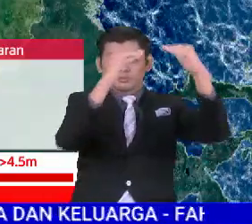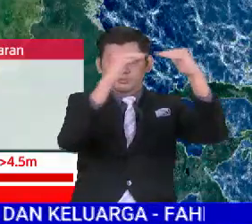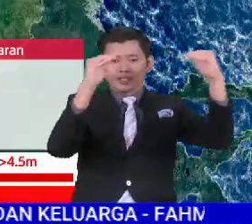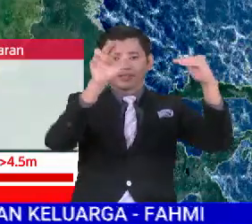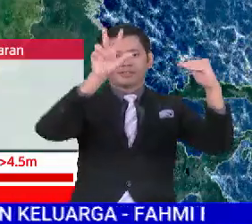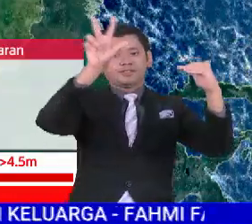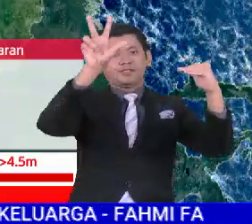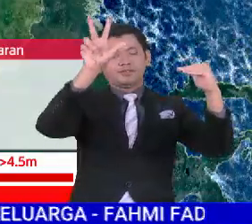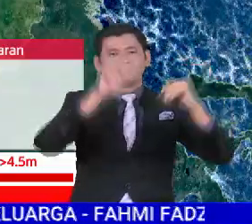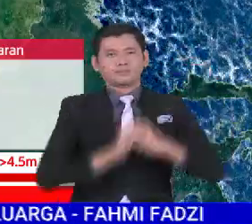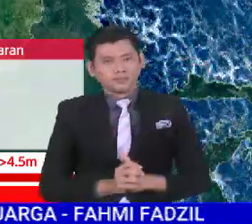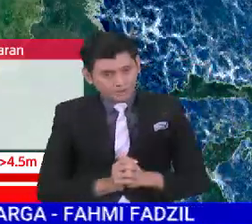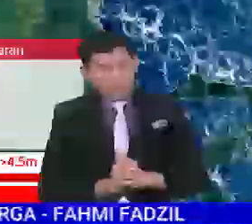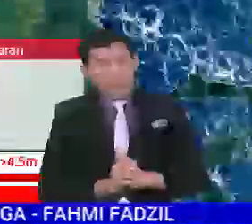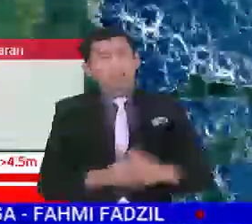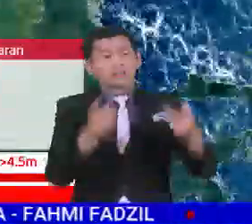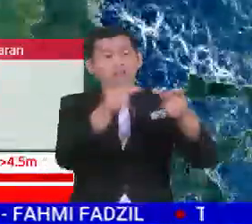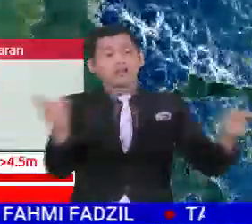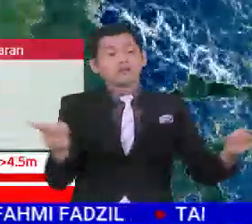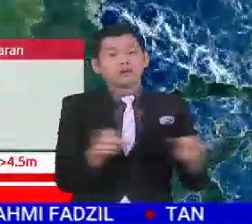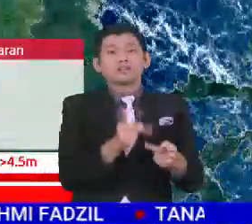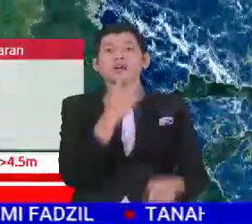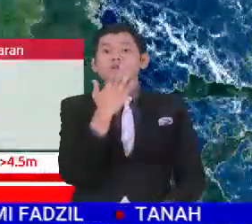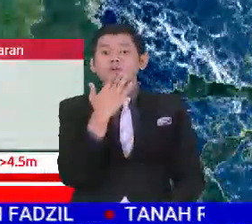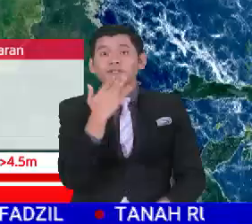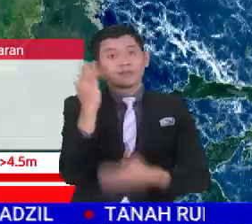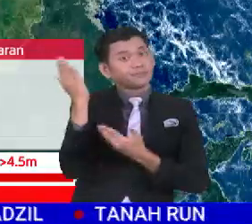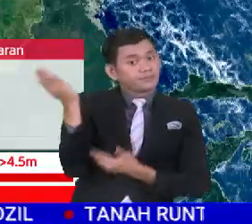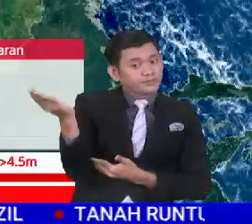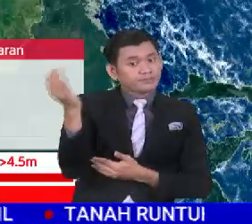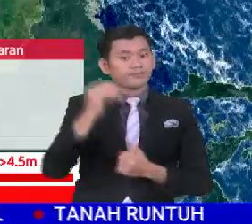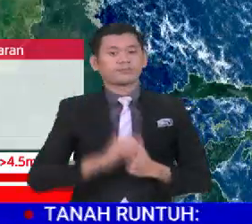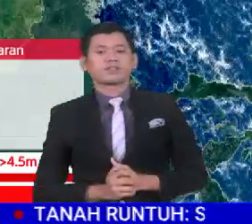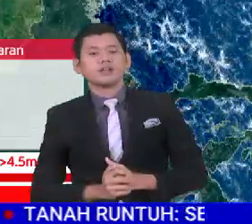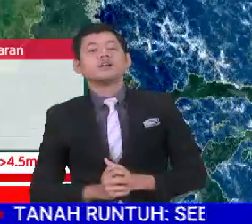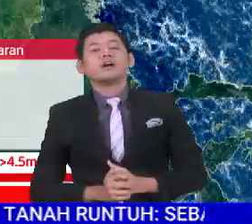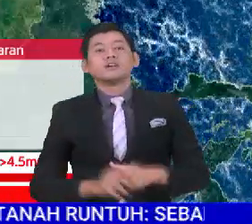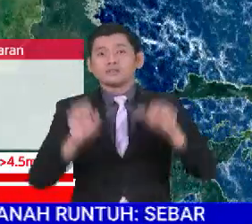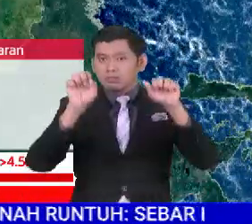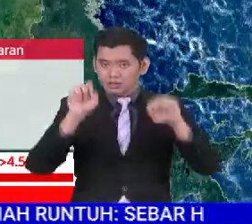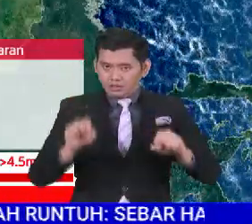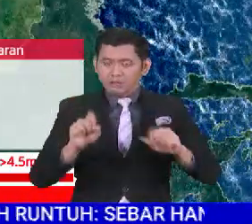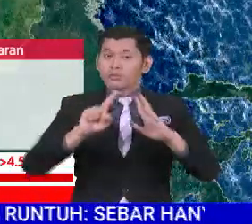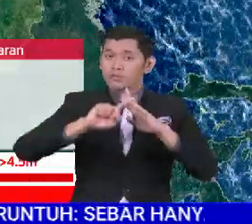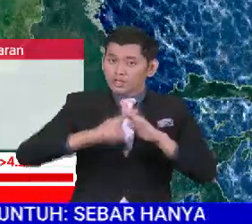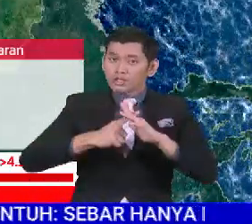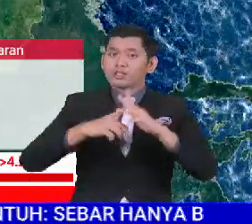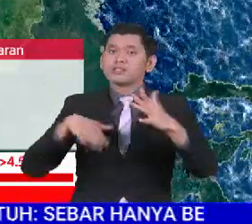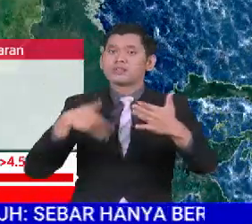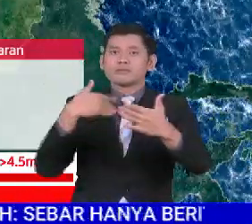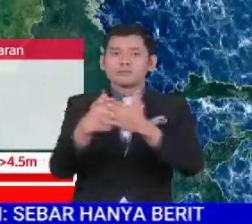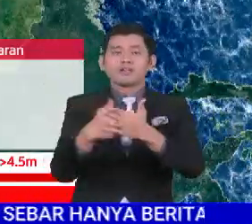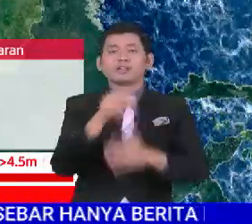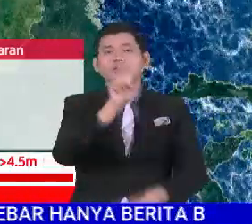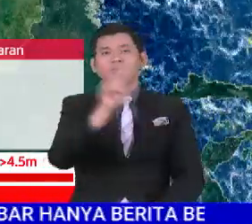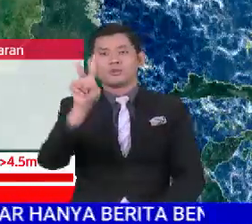ketiga melibatkan kawasan-kawasan yang berwarna berkenaan, yang mana keadaan ini akan berkuat kuasa sehingga ke